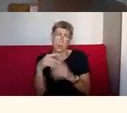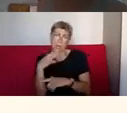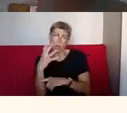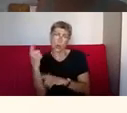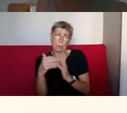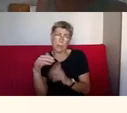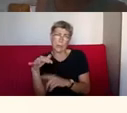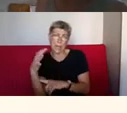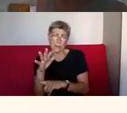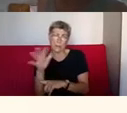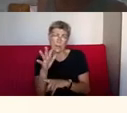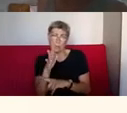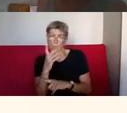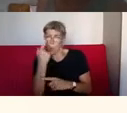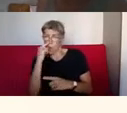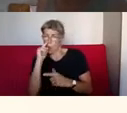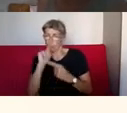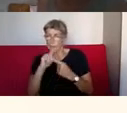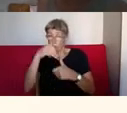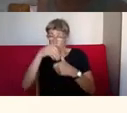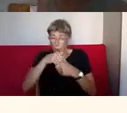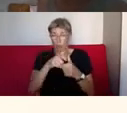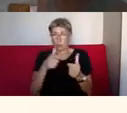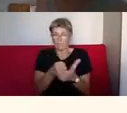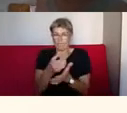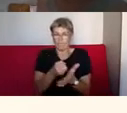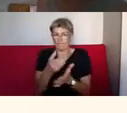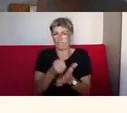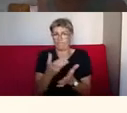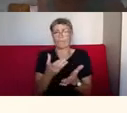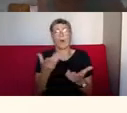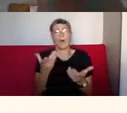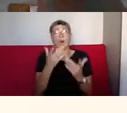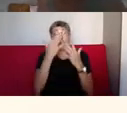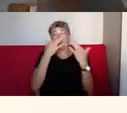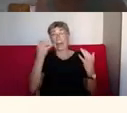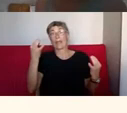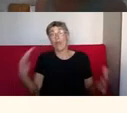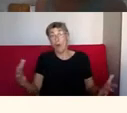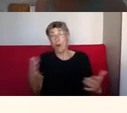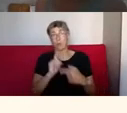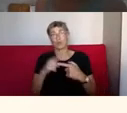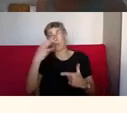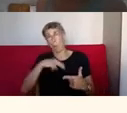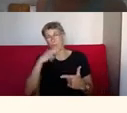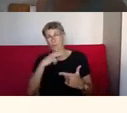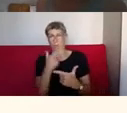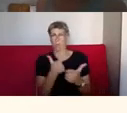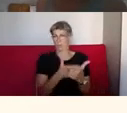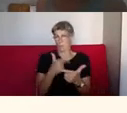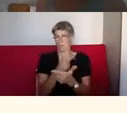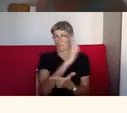volonté de sensibiliser de l'intérieur les entreprises. Et donc, pour nous, avoir une action au printemps et en novembre,